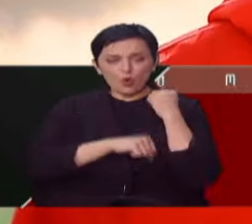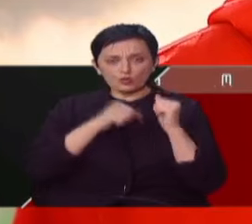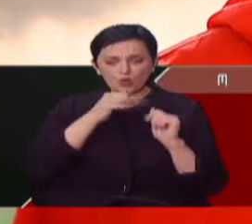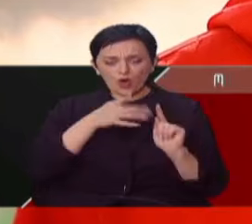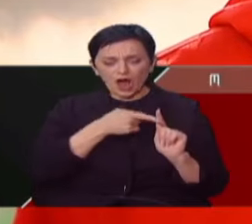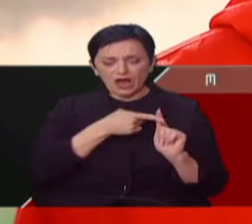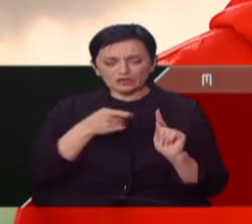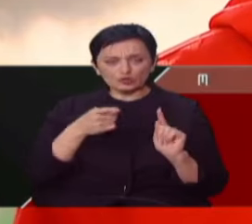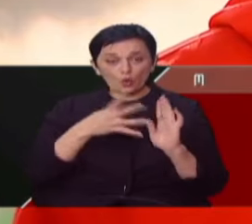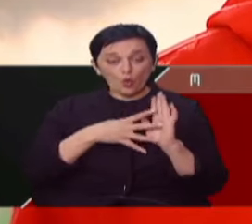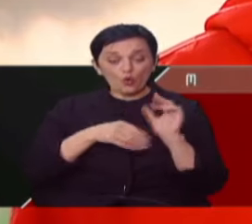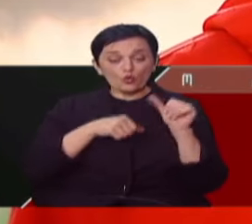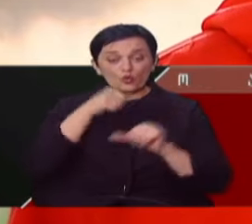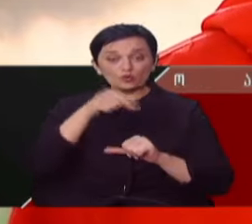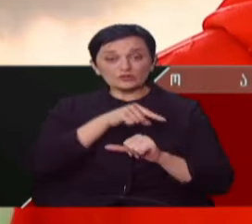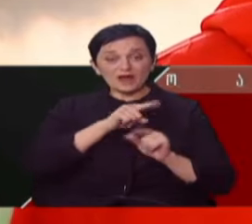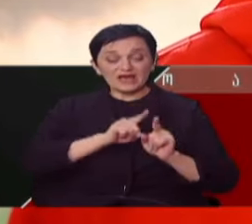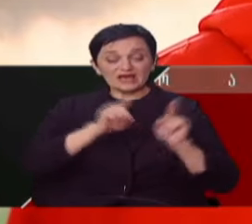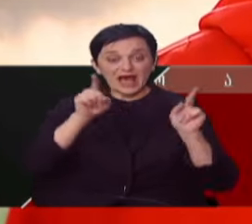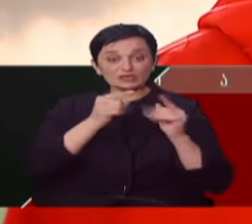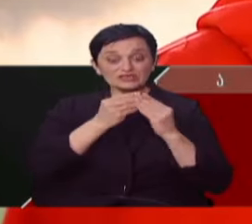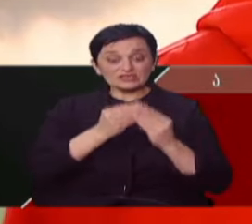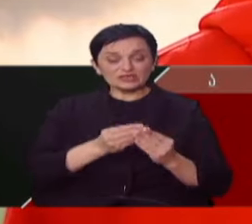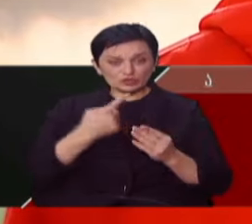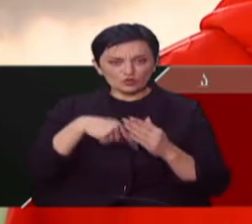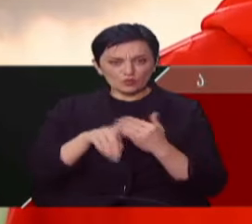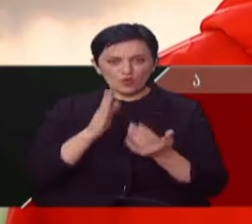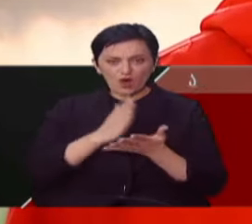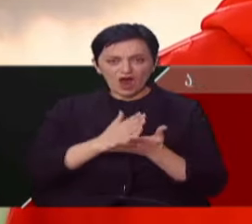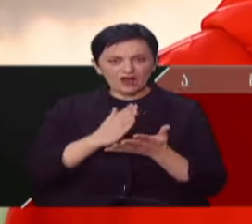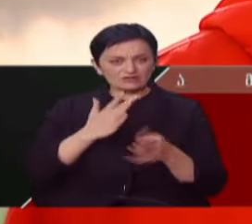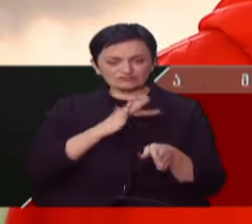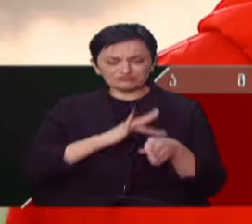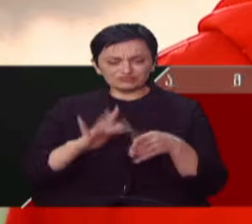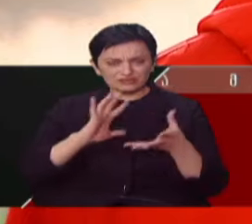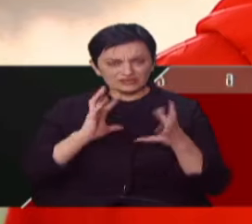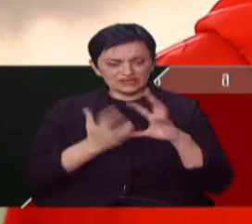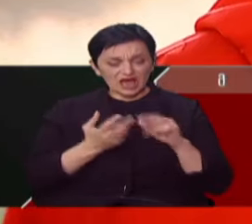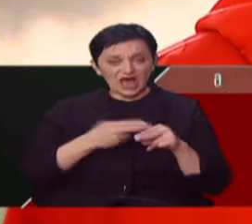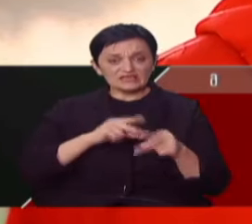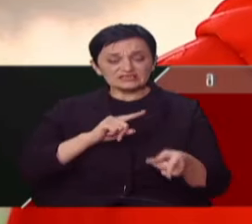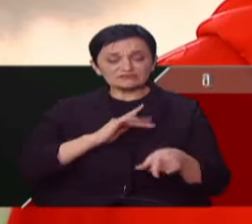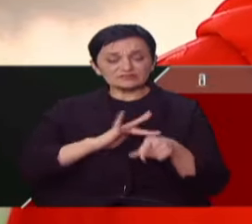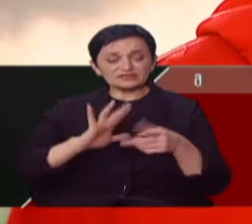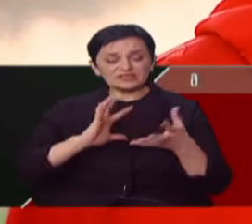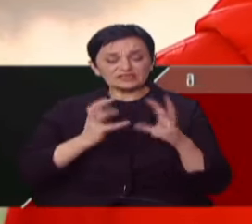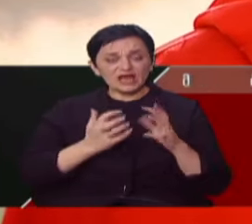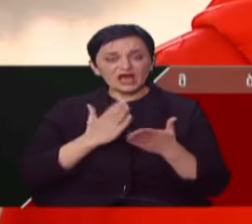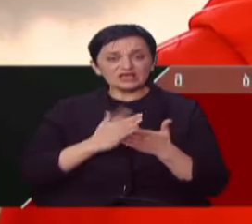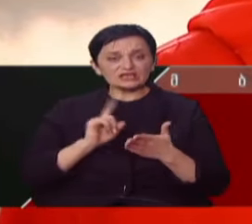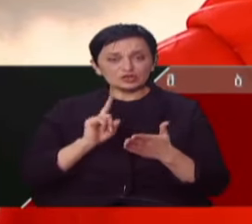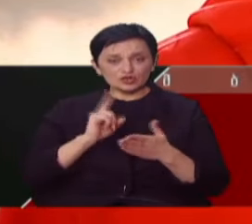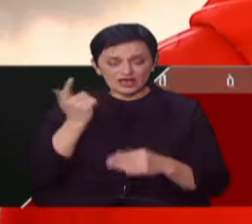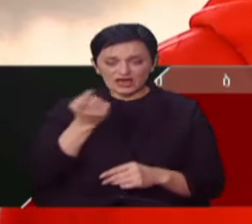წლეულების და 90-იანი წლების განსაკუთრებით ზეწოლიდან გამომდინარე არის დეგრადირებული. ეს დეგრადაცია გამოიხატება მათ